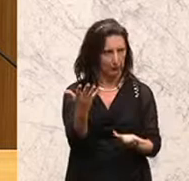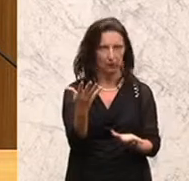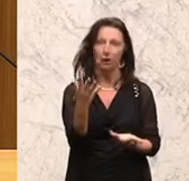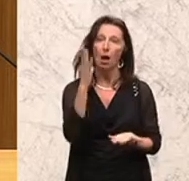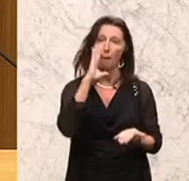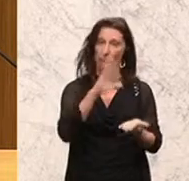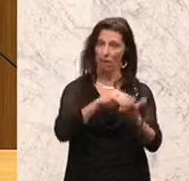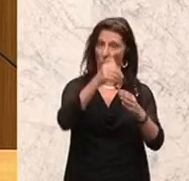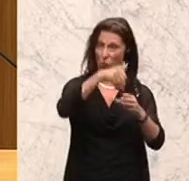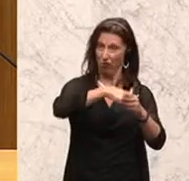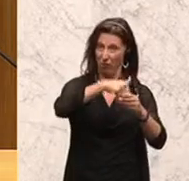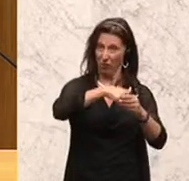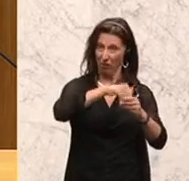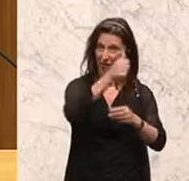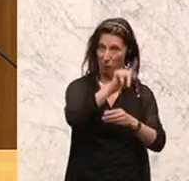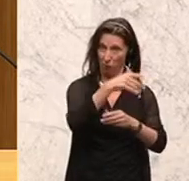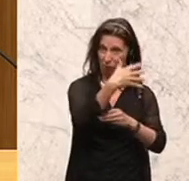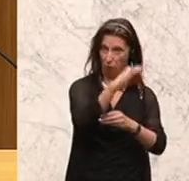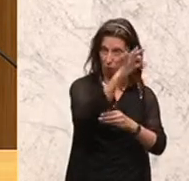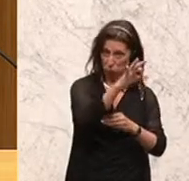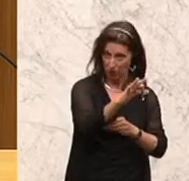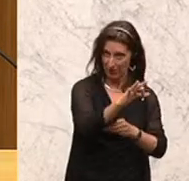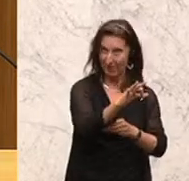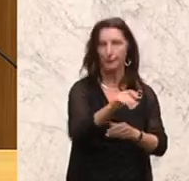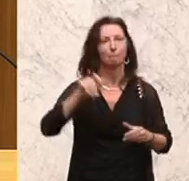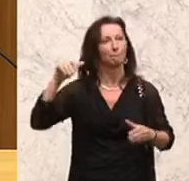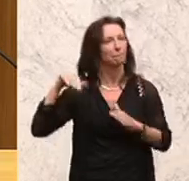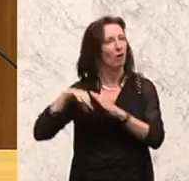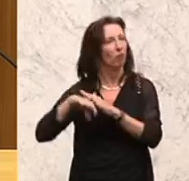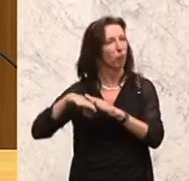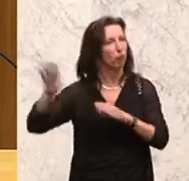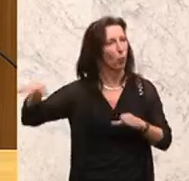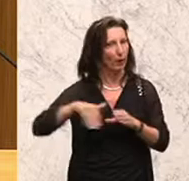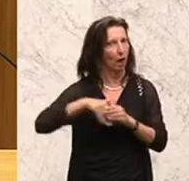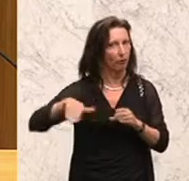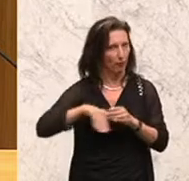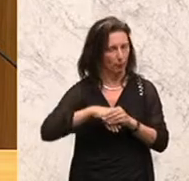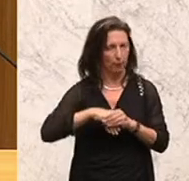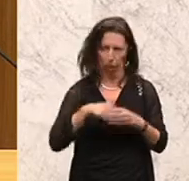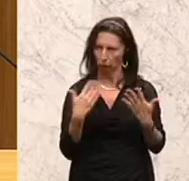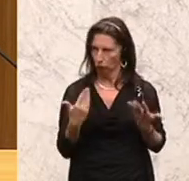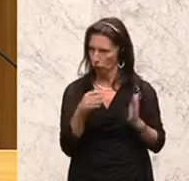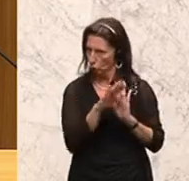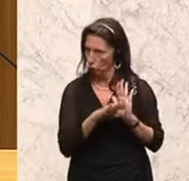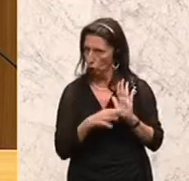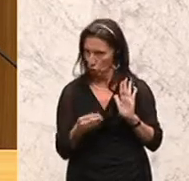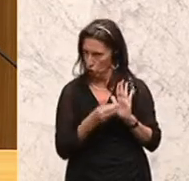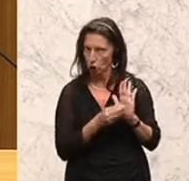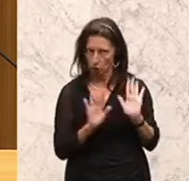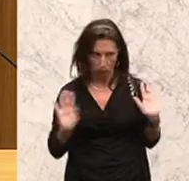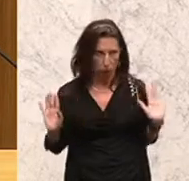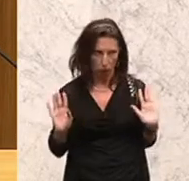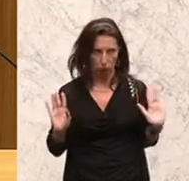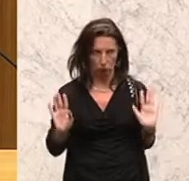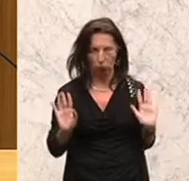zu betreuende Personen aufnehmen sollen. Das ist ein Richtwert. Das steht jetzt im Gesetz drinnen, ganz definitiv.